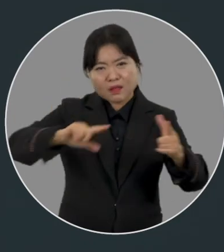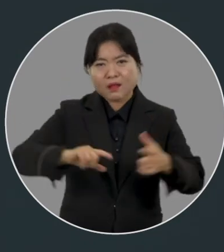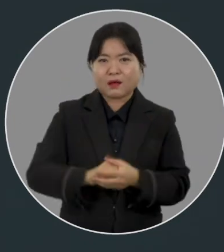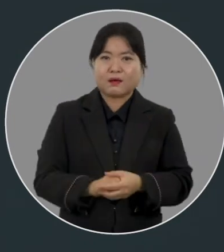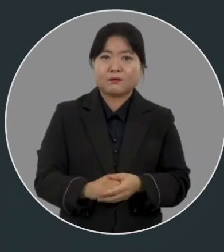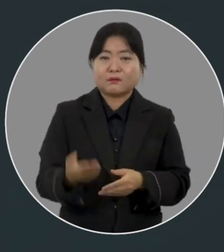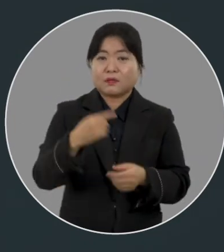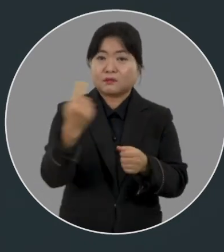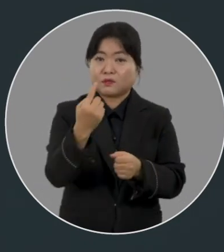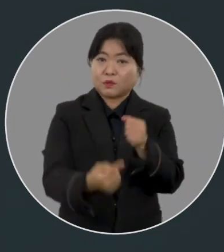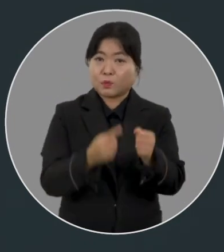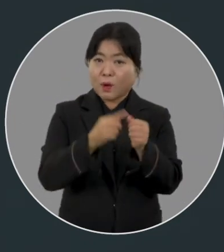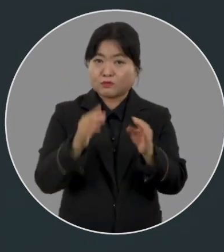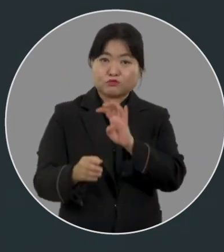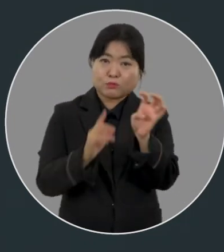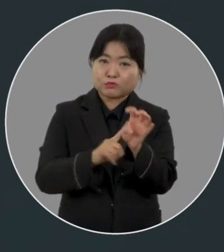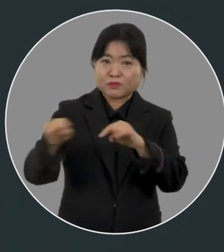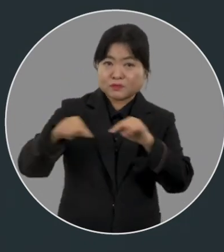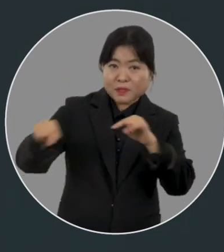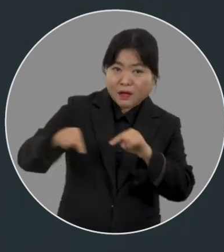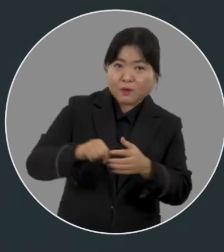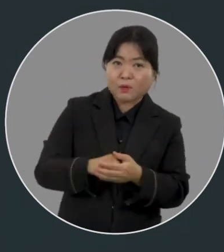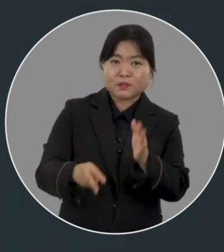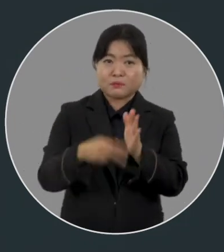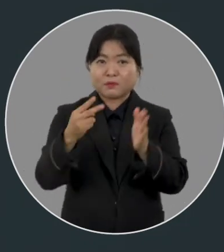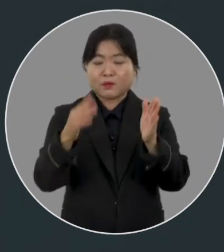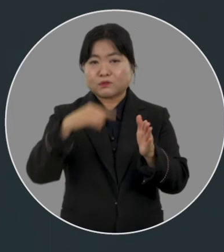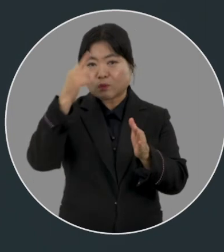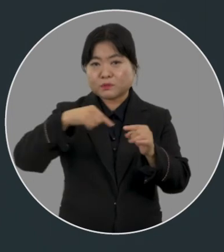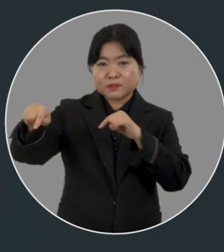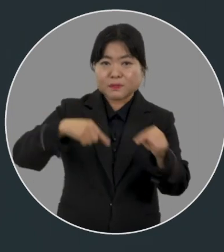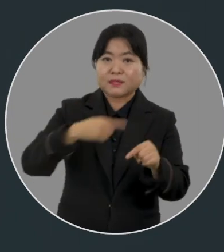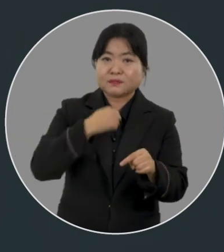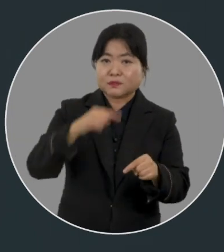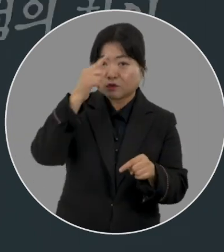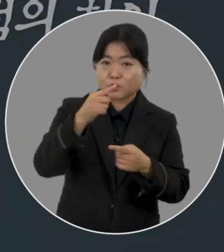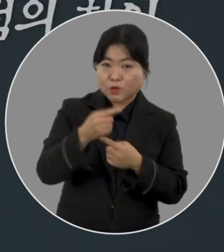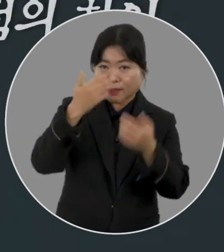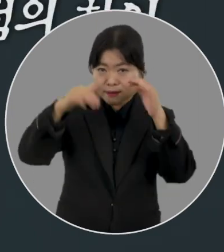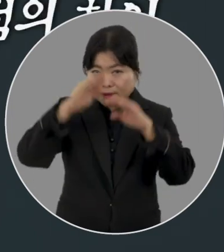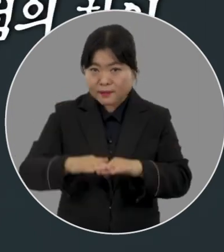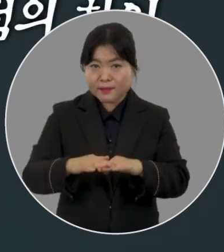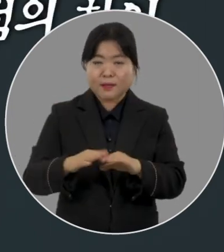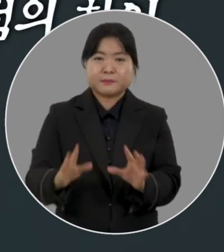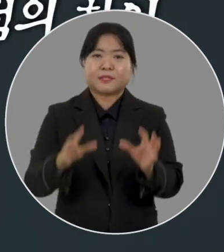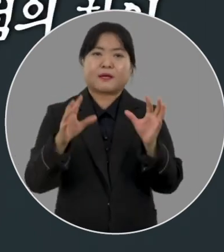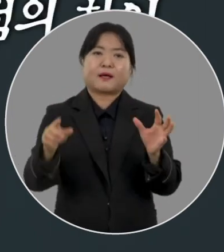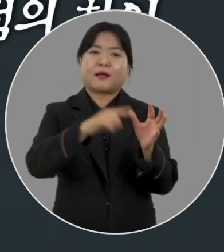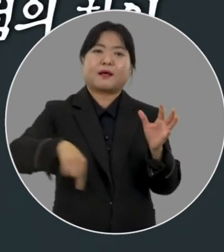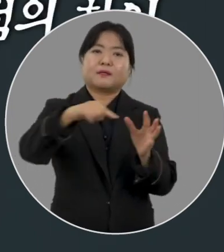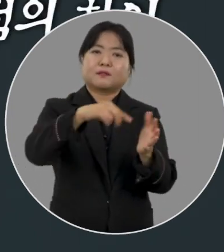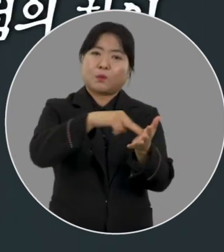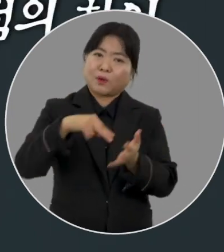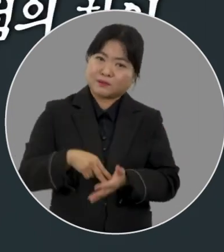그런데 1000년간 유로부터 지배당하고 또 200년 서구로부터 지배당했던 서구와 이슬람